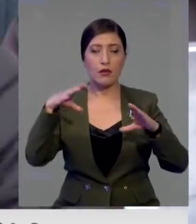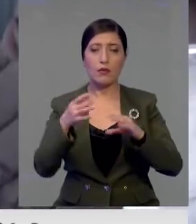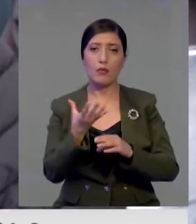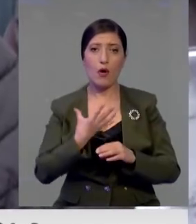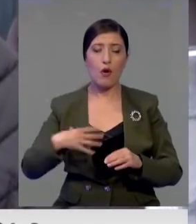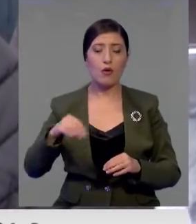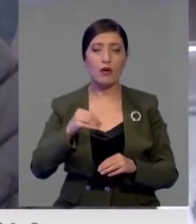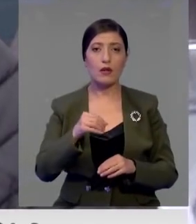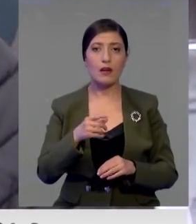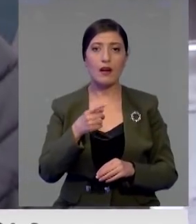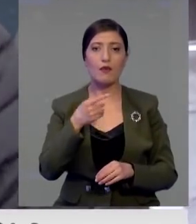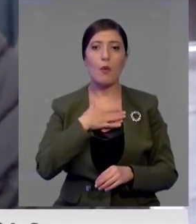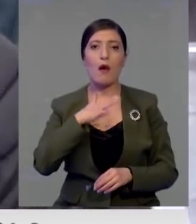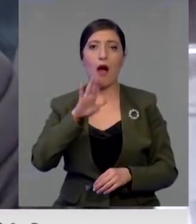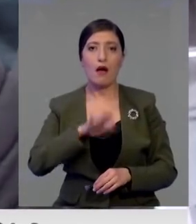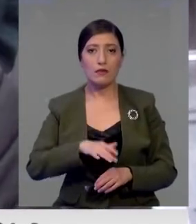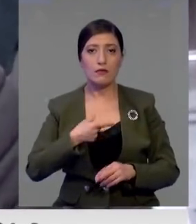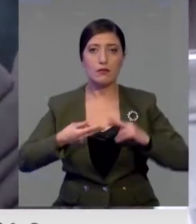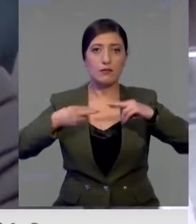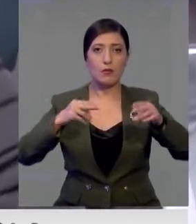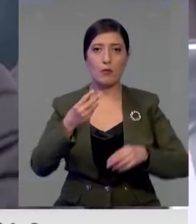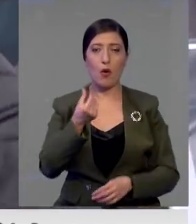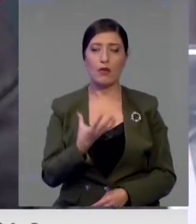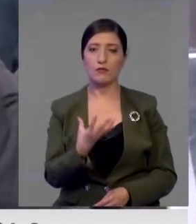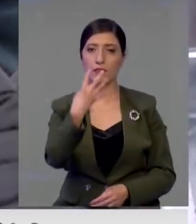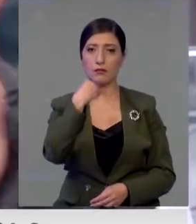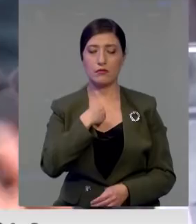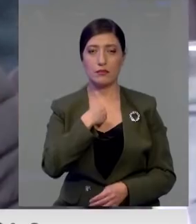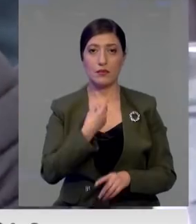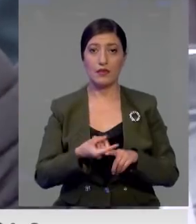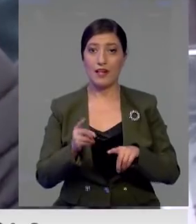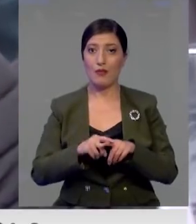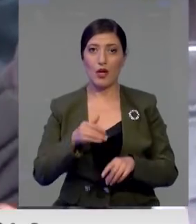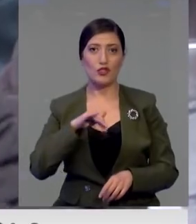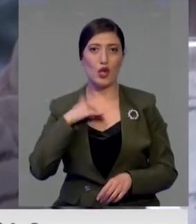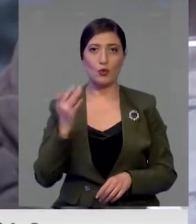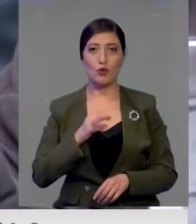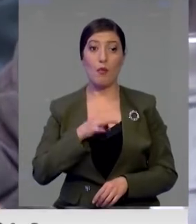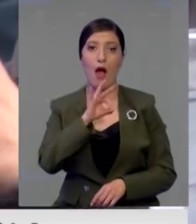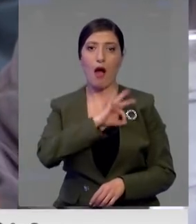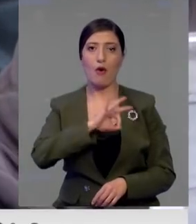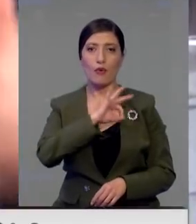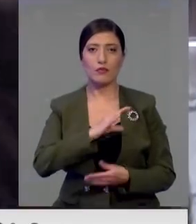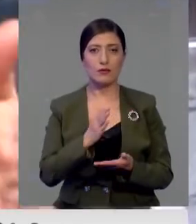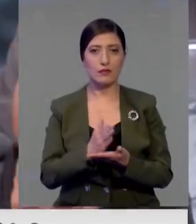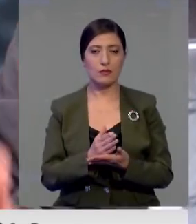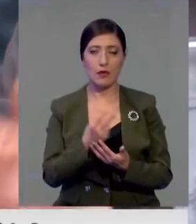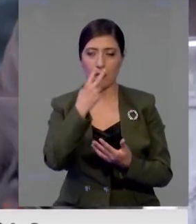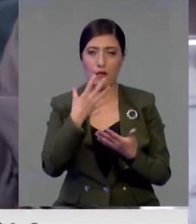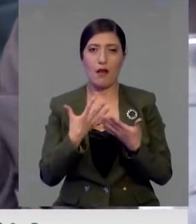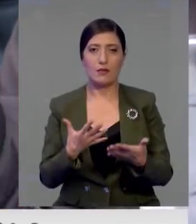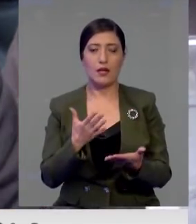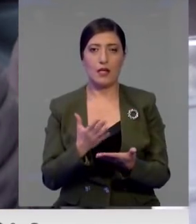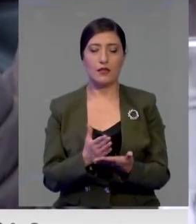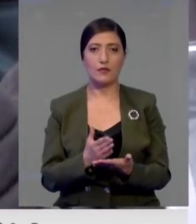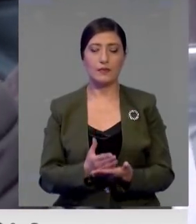փող են լափում, դրա մեջ ձեր չի տալի, ինչի՞ զինվորի գործը չբացահայտվի, պան զերևում է, դիրքերում 7 հոգի եղնում